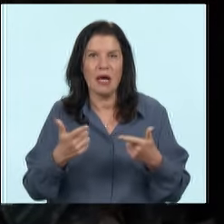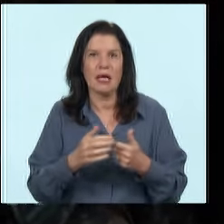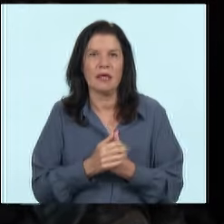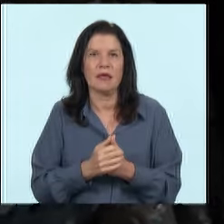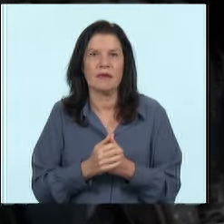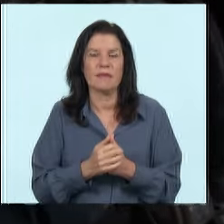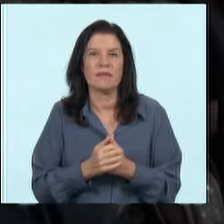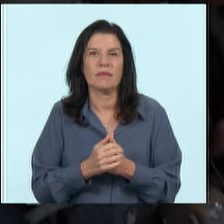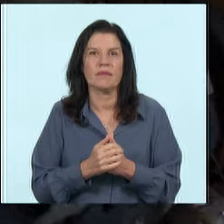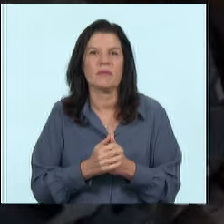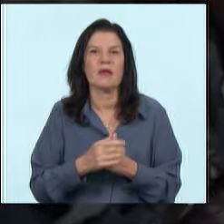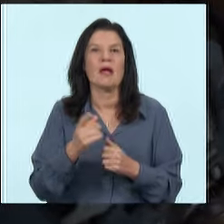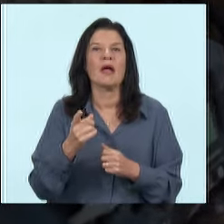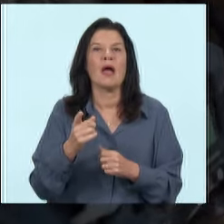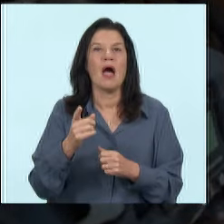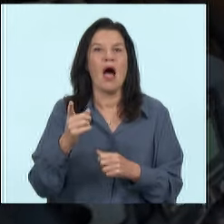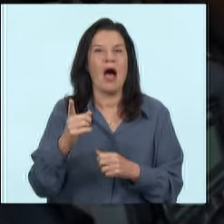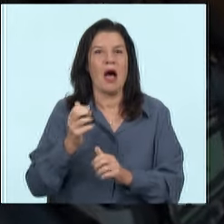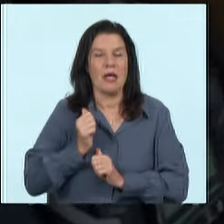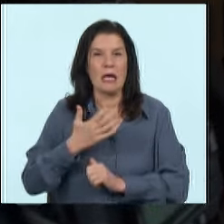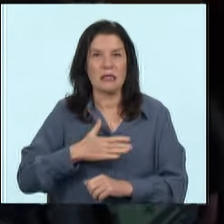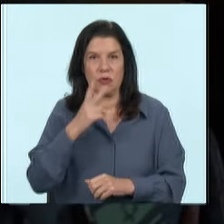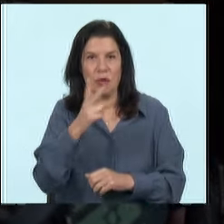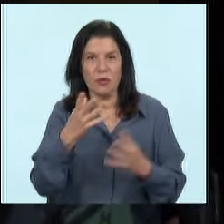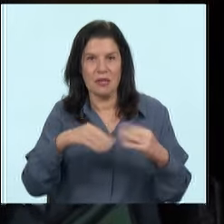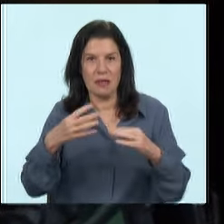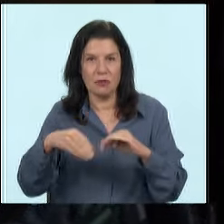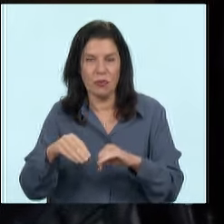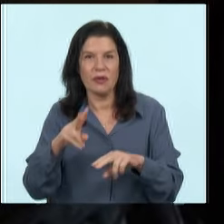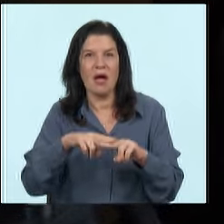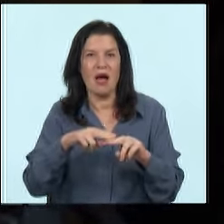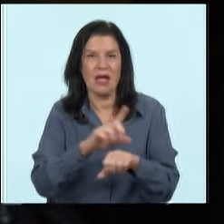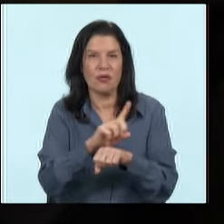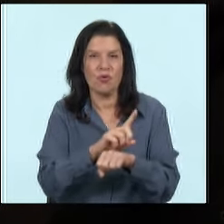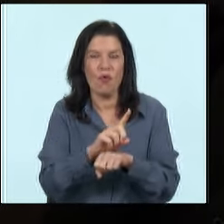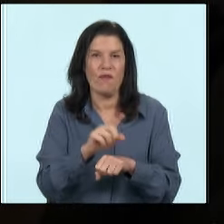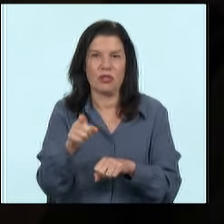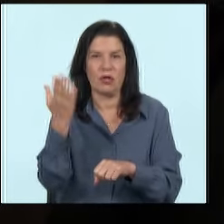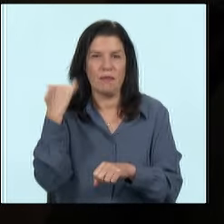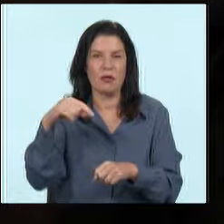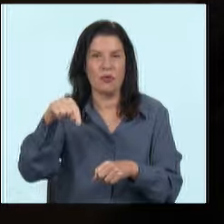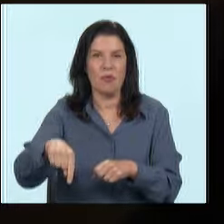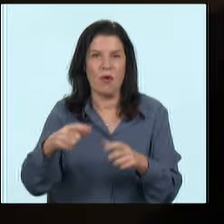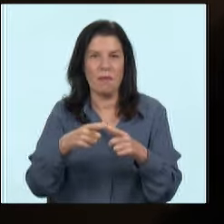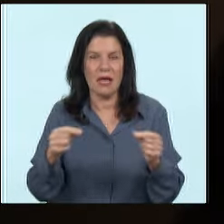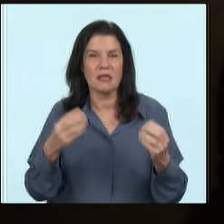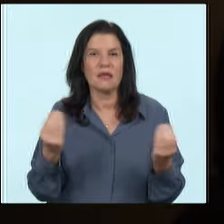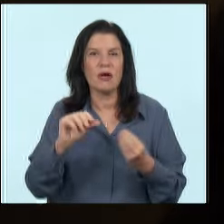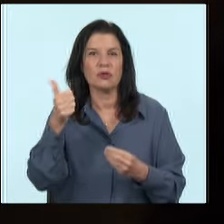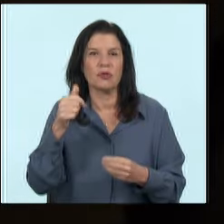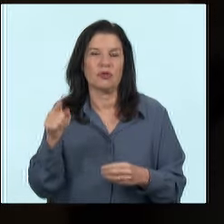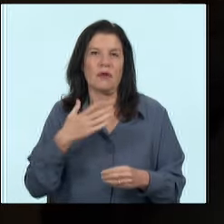שהם יצאו הביתה, הלוחמים רצו לראות את המשפחות. לפני שהם הגיעו הביתה, אחרי תקופה שהם סוגרים בתוך עזה, הדבר הראשון שהם עושים זה ללכת למשפחות,